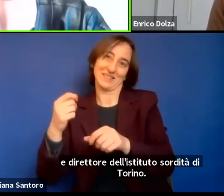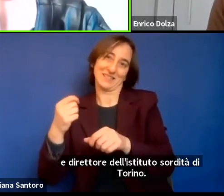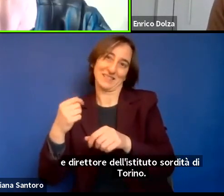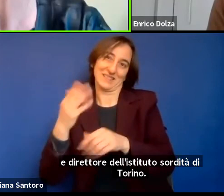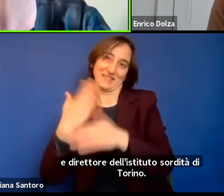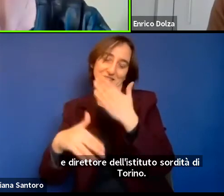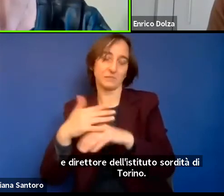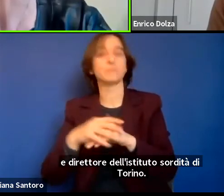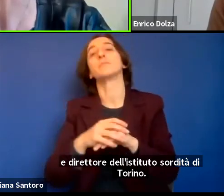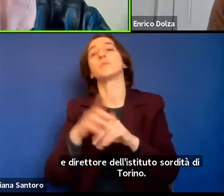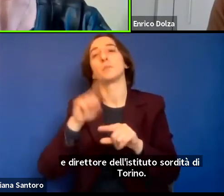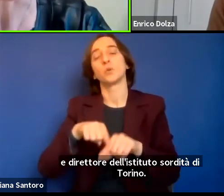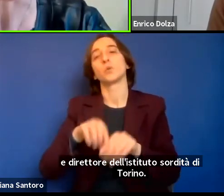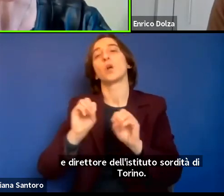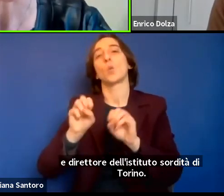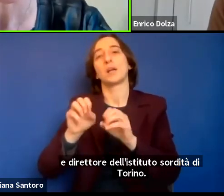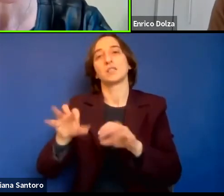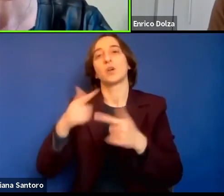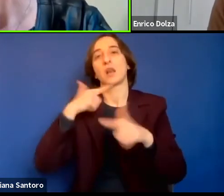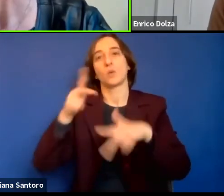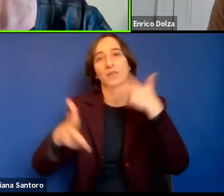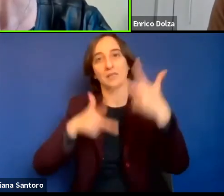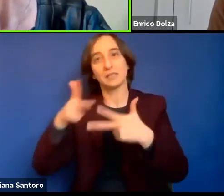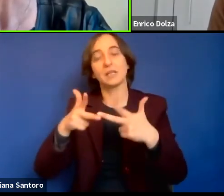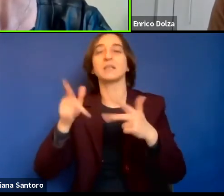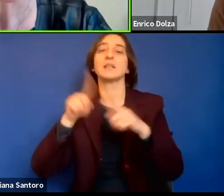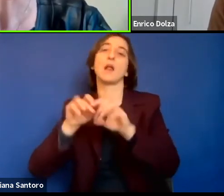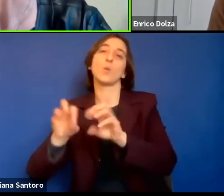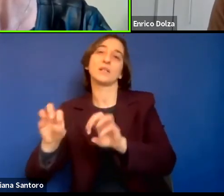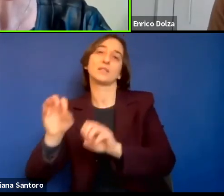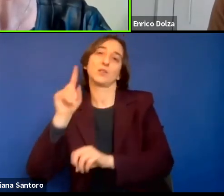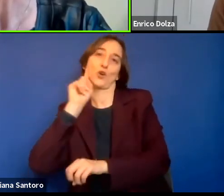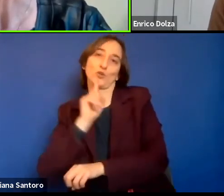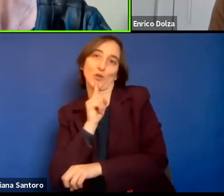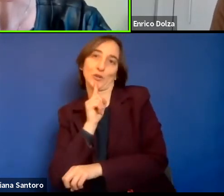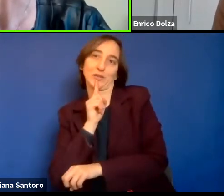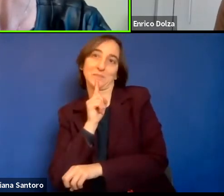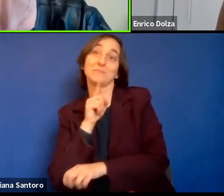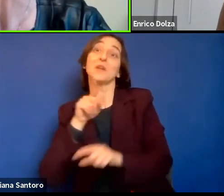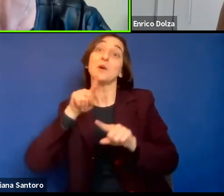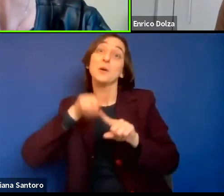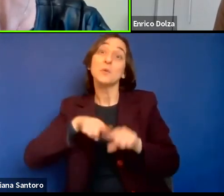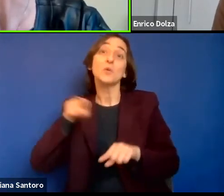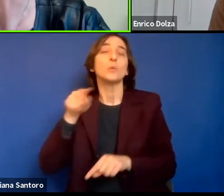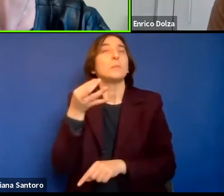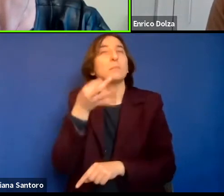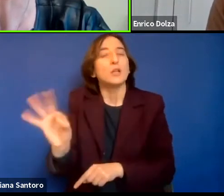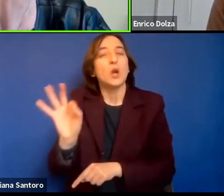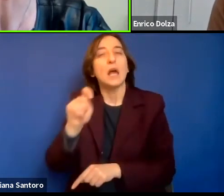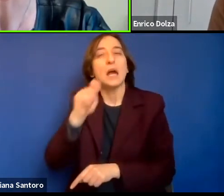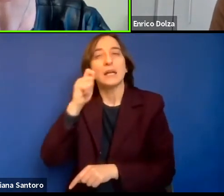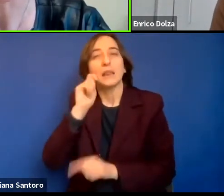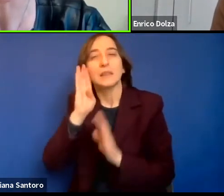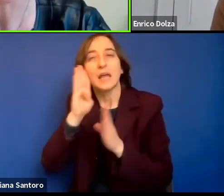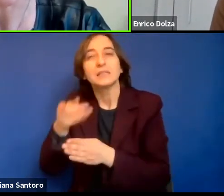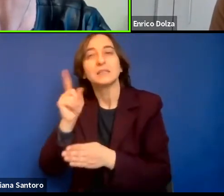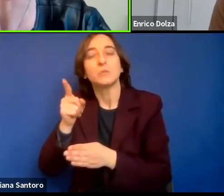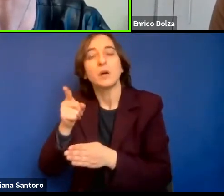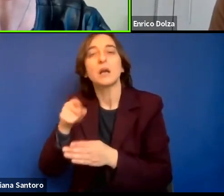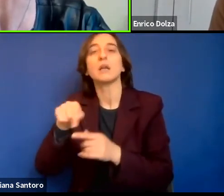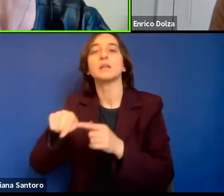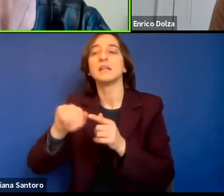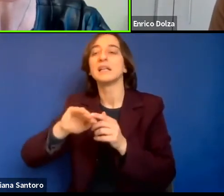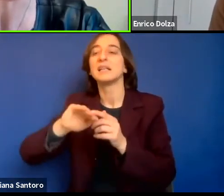dei segni e l'educazione dei sordi. Un'area particolare di interesse riguarda i rischi di discriminazione